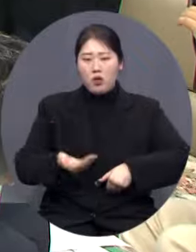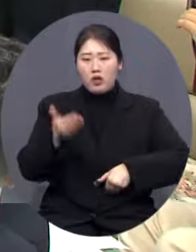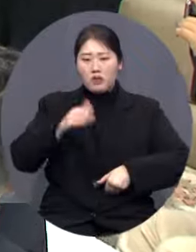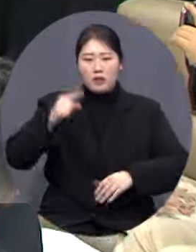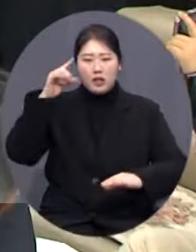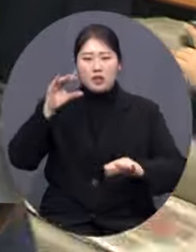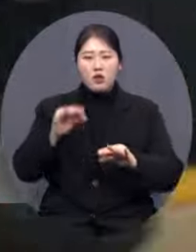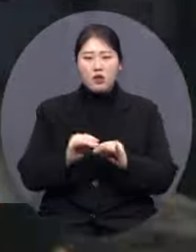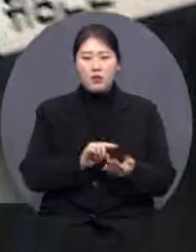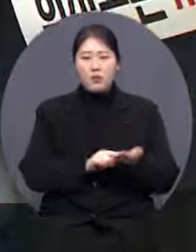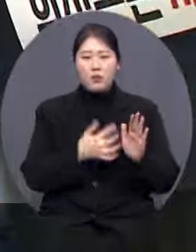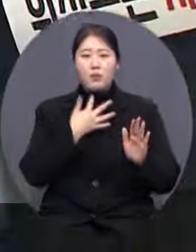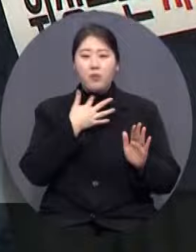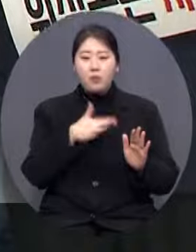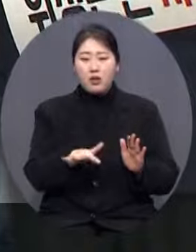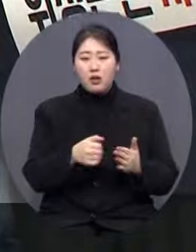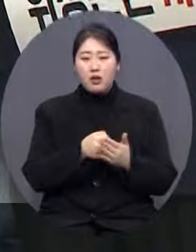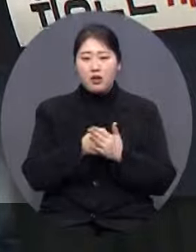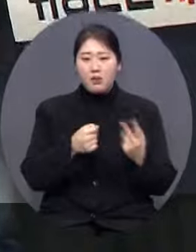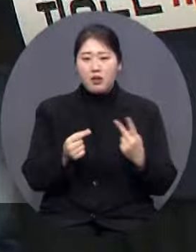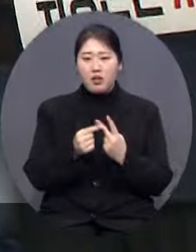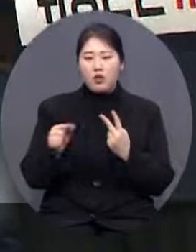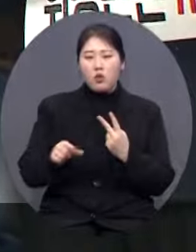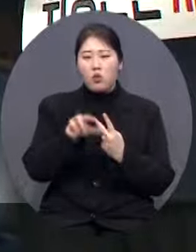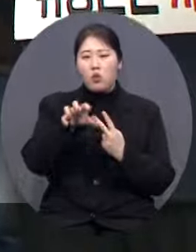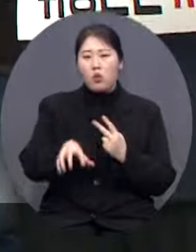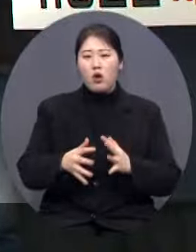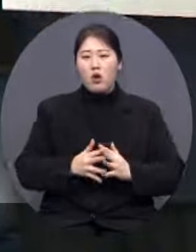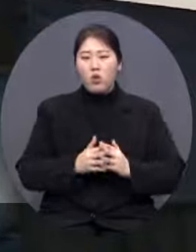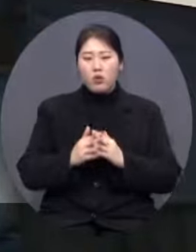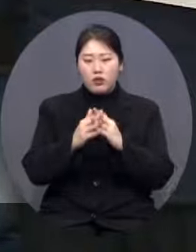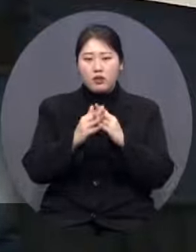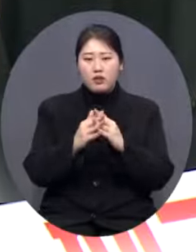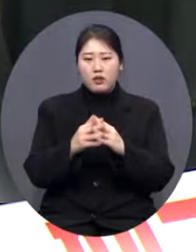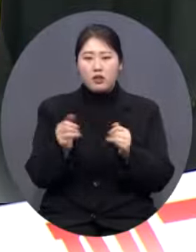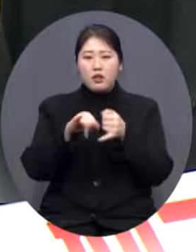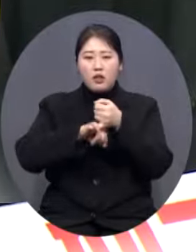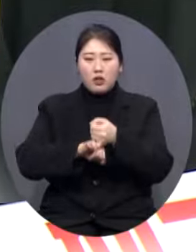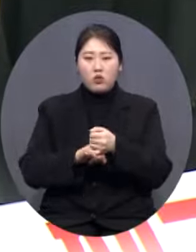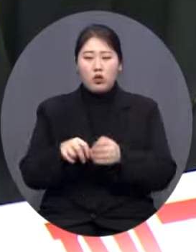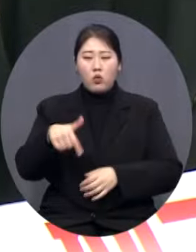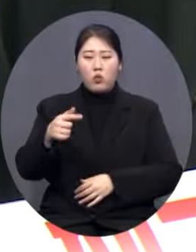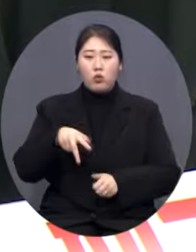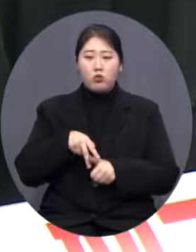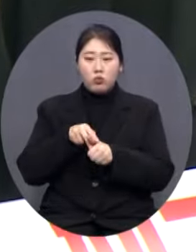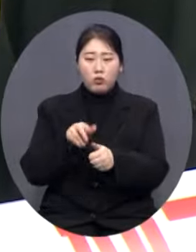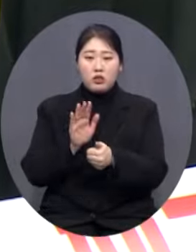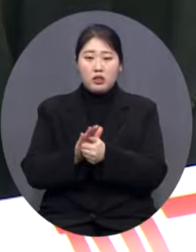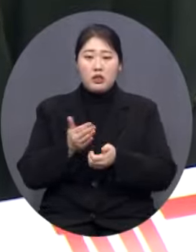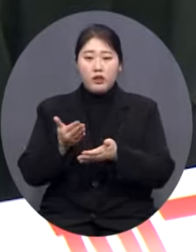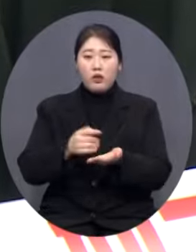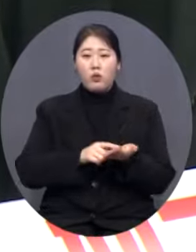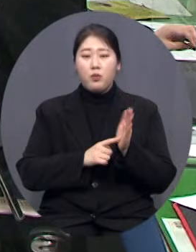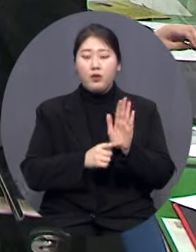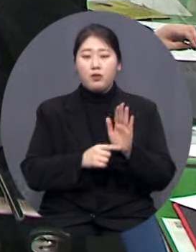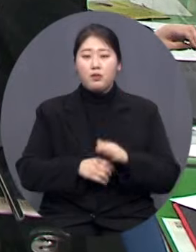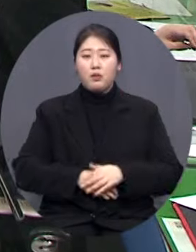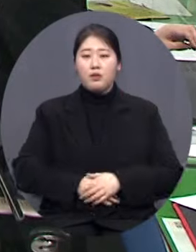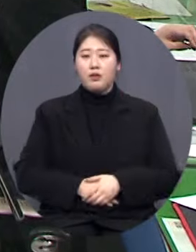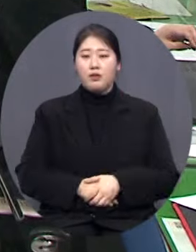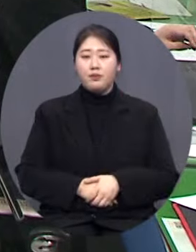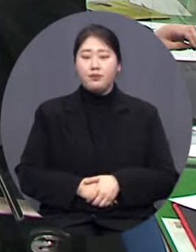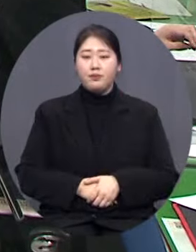쓴 적이 없다며 제2공항의 조속한 착공을 공약한 고기철 후보를 지지하겠다고 밝혔습니다.